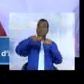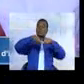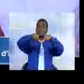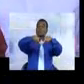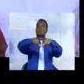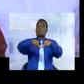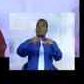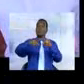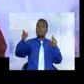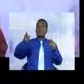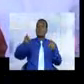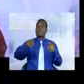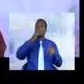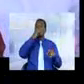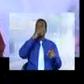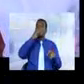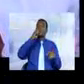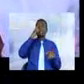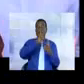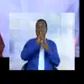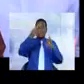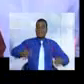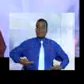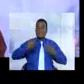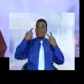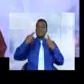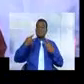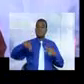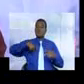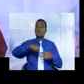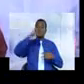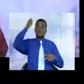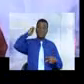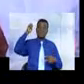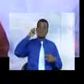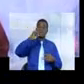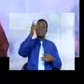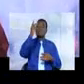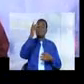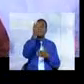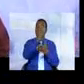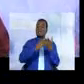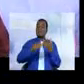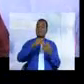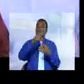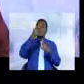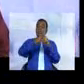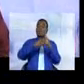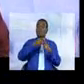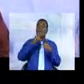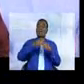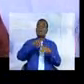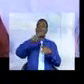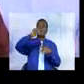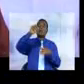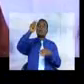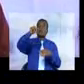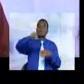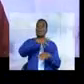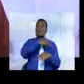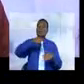reste. Mais l'eau est source de vie. Nous étions il y a quelques mois, l'année dernière à Mans et nous avons